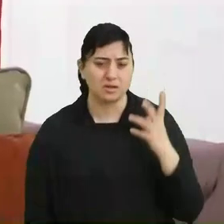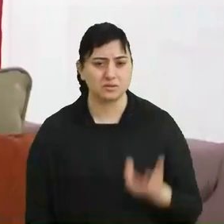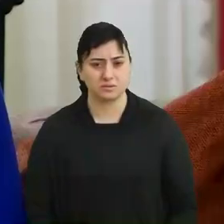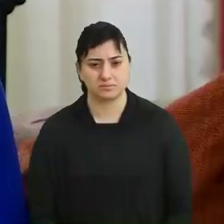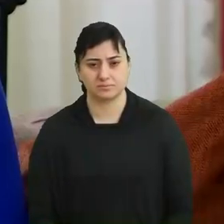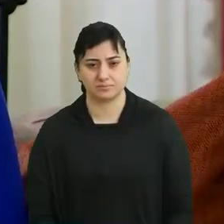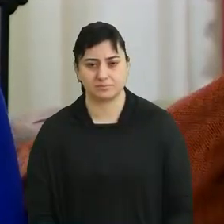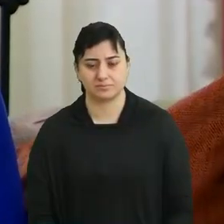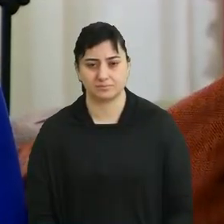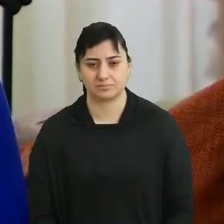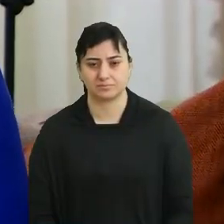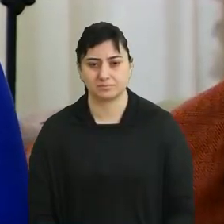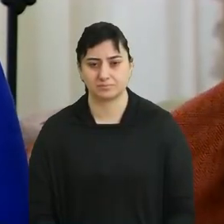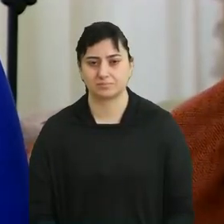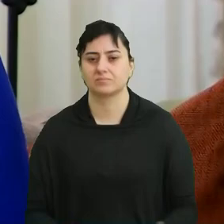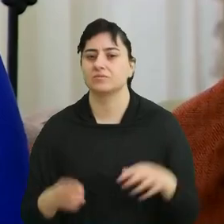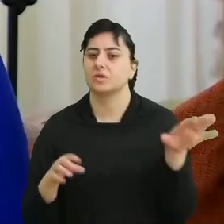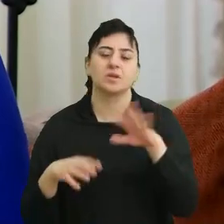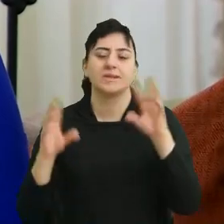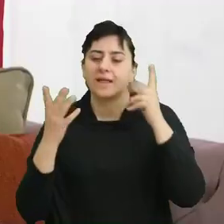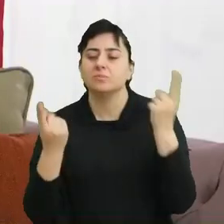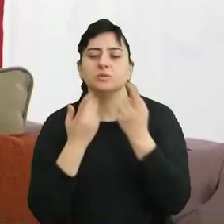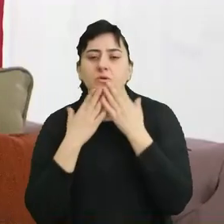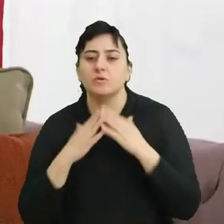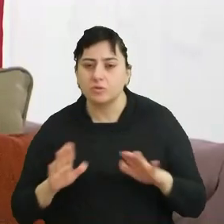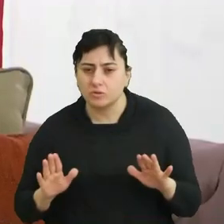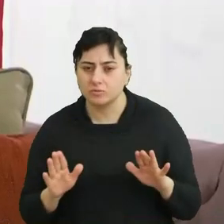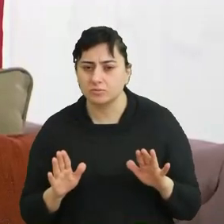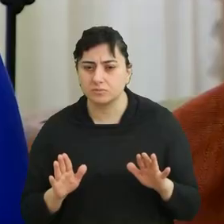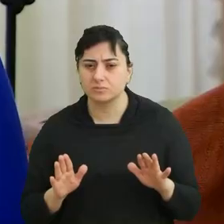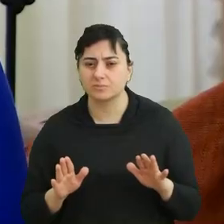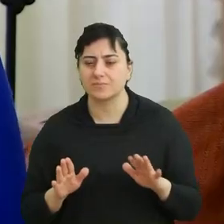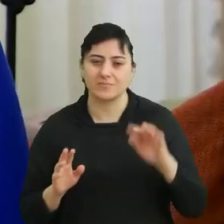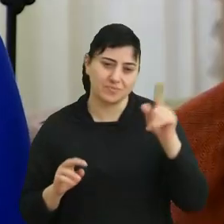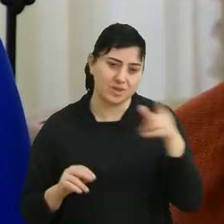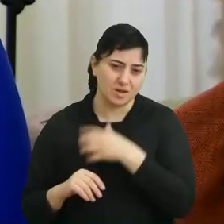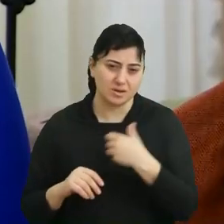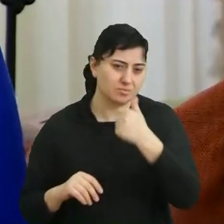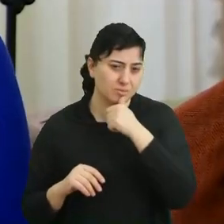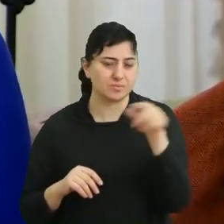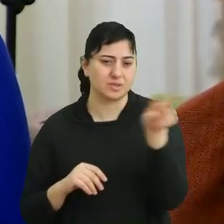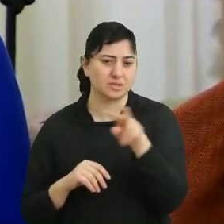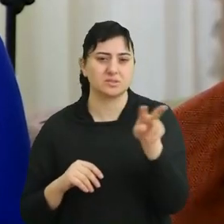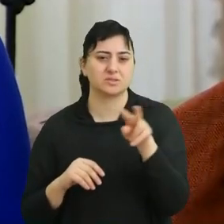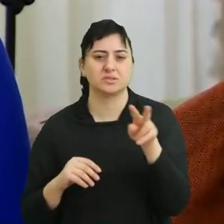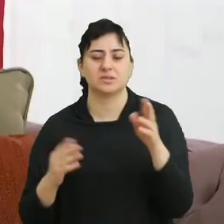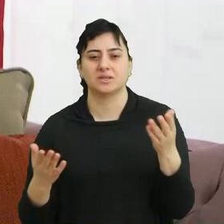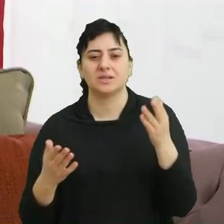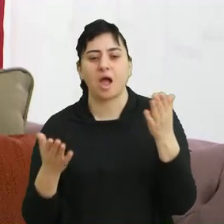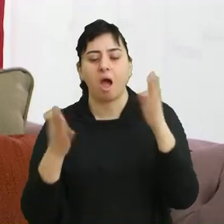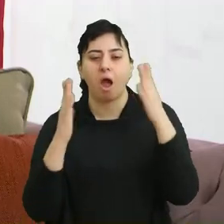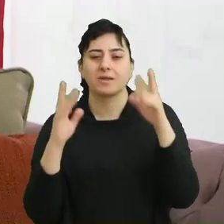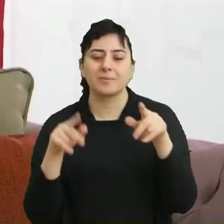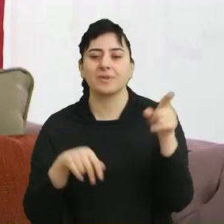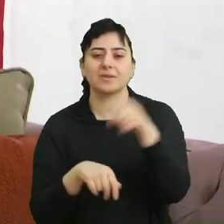Vallahi bak. Hayatım bak, ortada deliren falan yok. Hani şimdi annemle babam birbirlerini yansıtıyorlar.